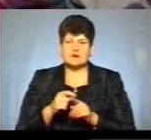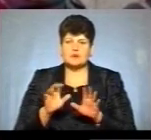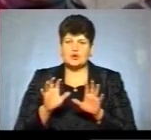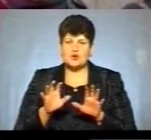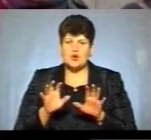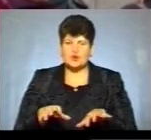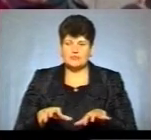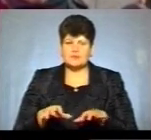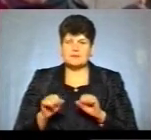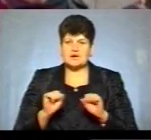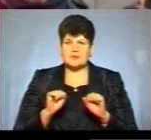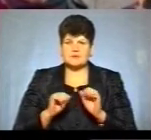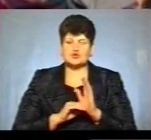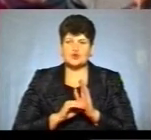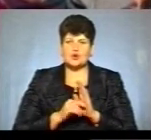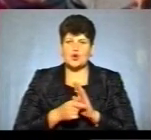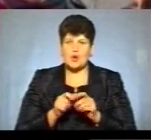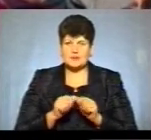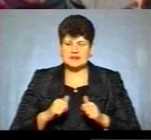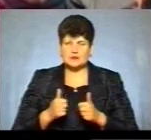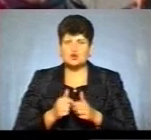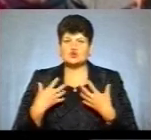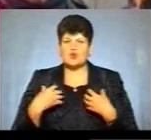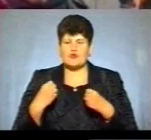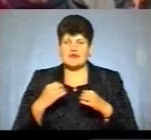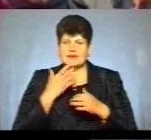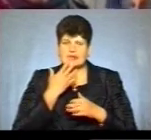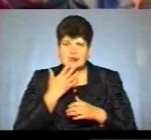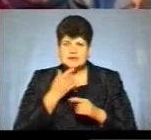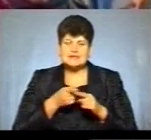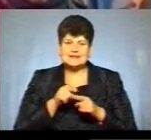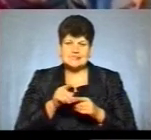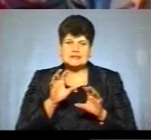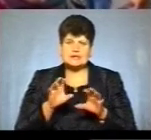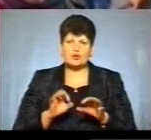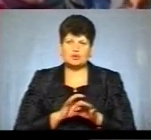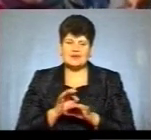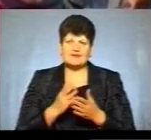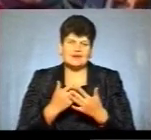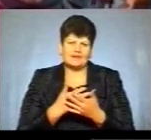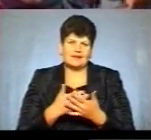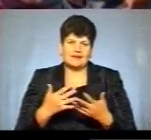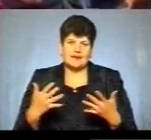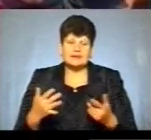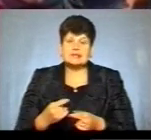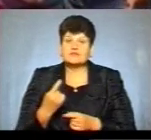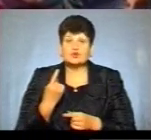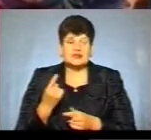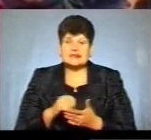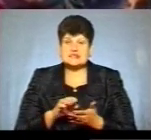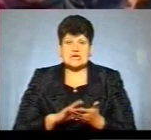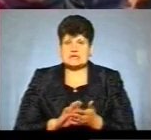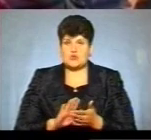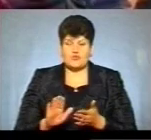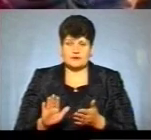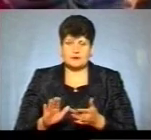парламентського комітету здоров'я нації Михайла Радуцького, таких законопроєктів у нього в комітеті декілька, але жоден з них не